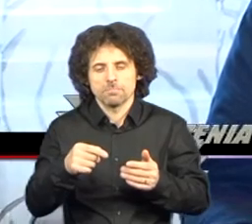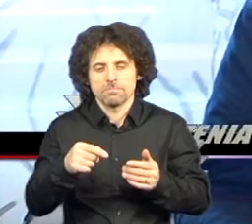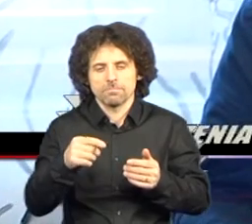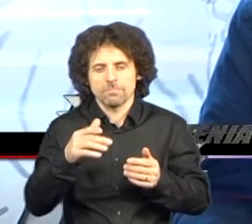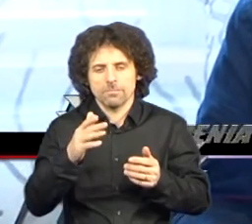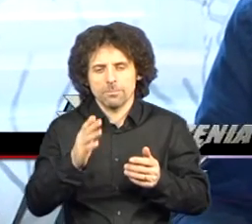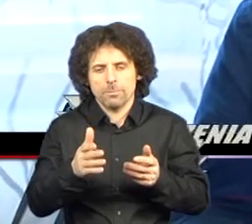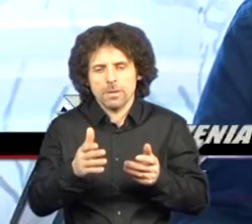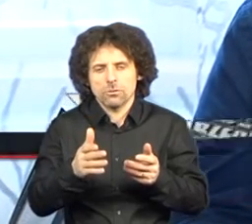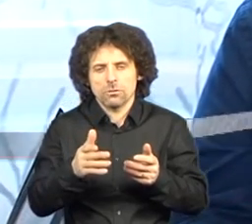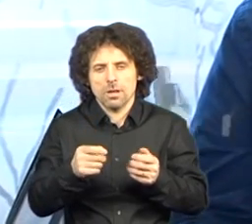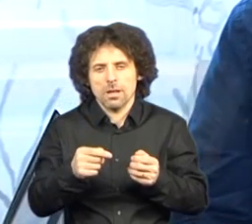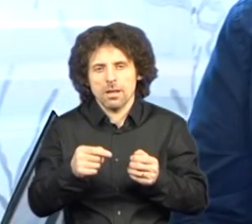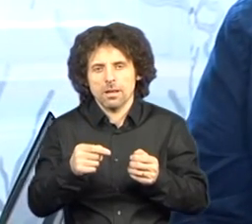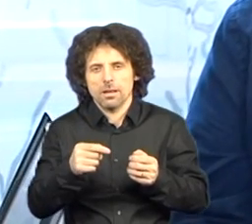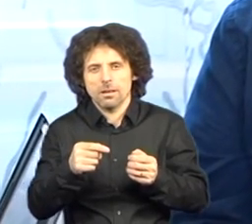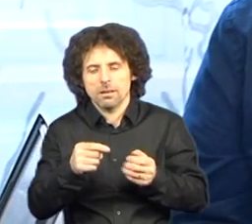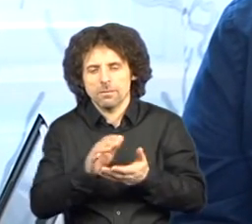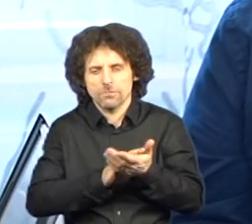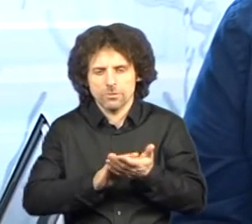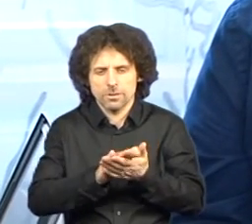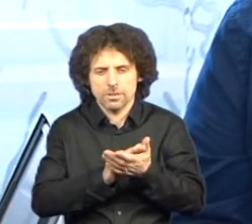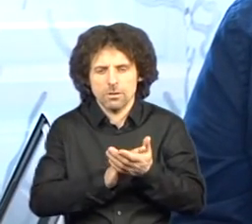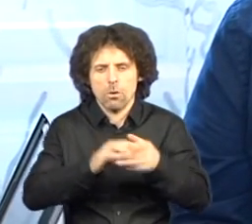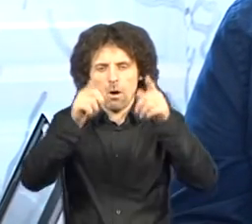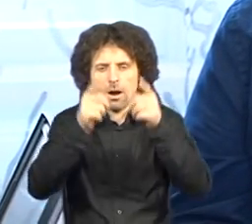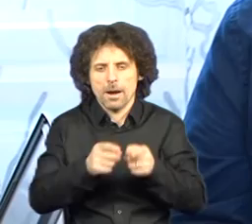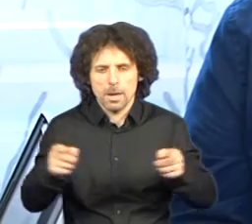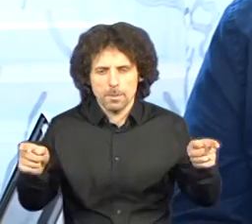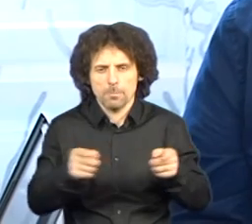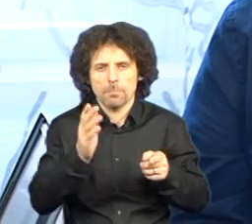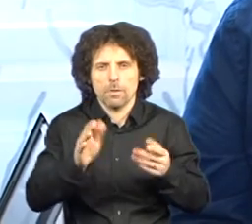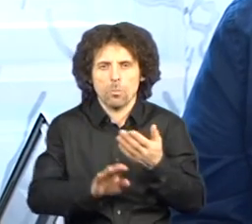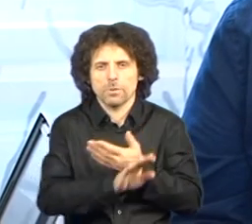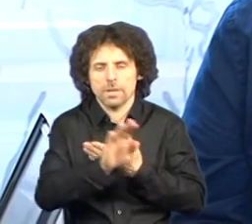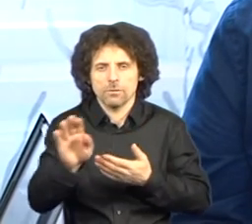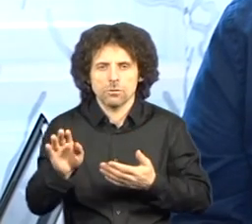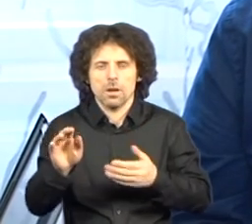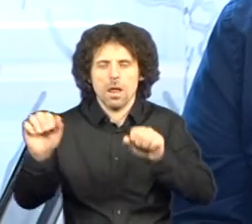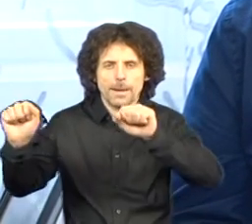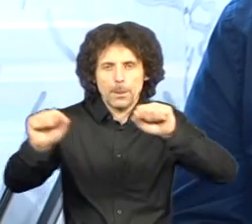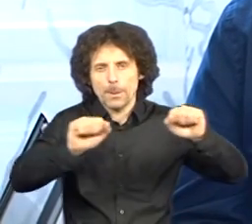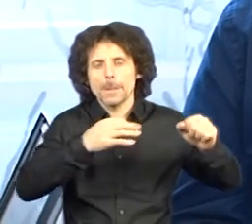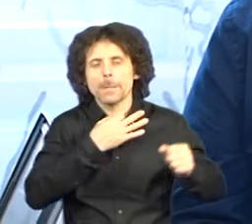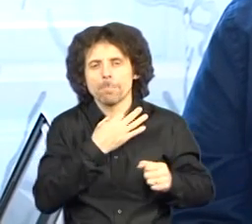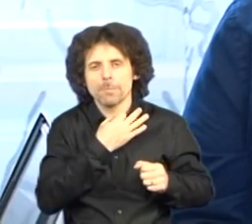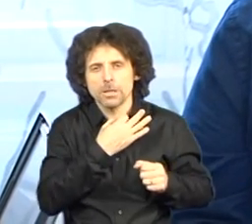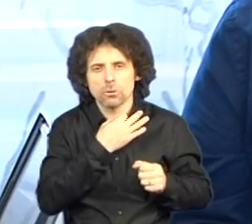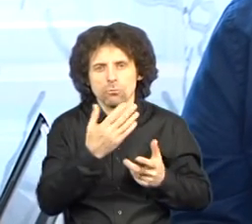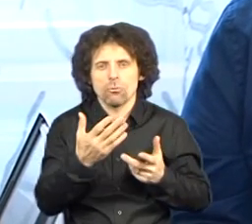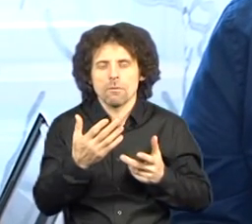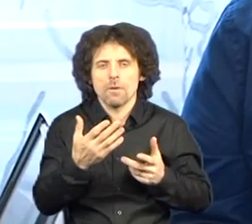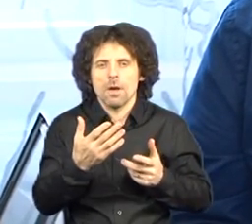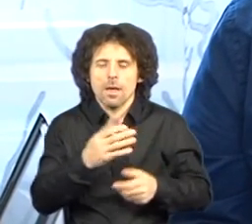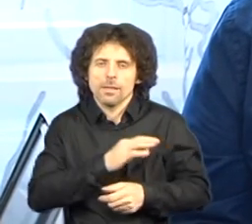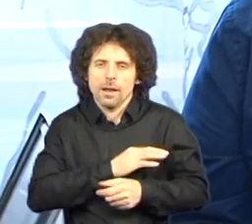Skład załogi, który tworzy ten hymnem, zależy się przedstawiciele kibiców, osoby delegowane z